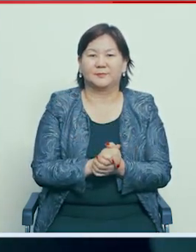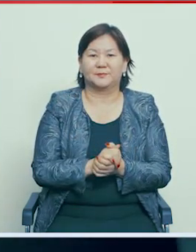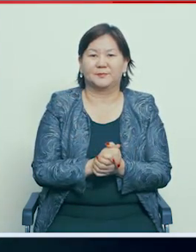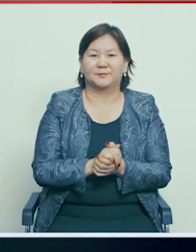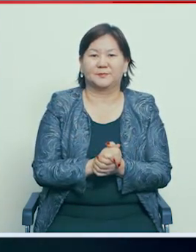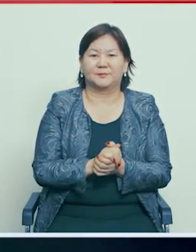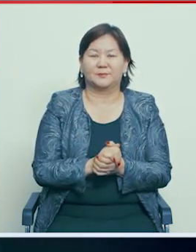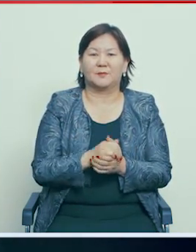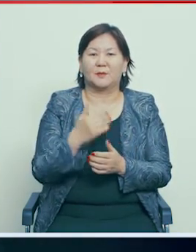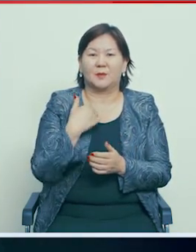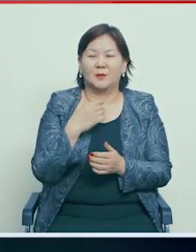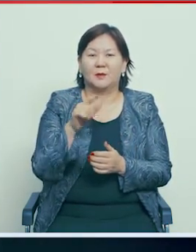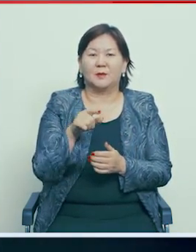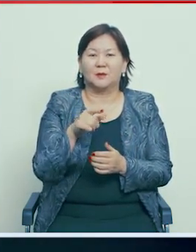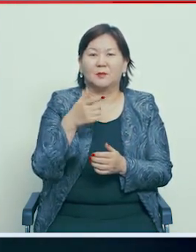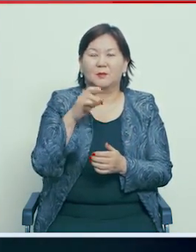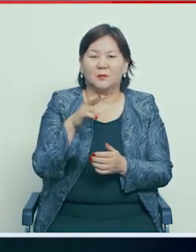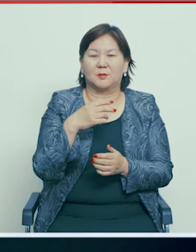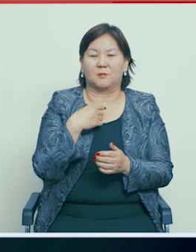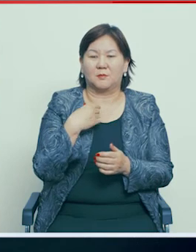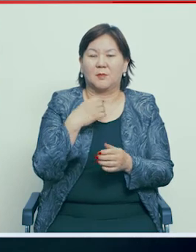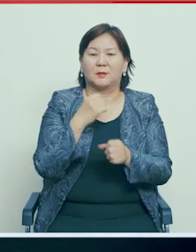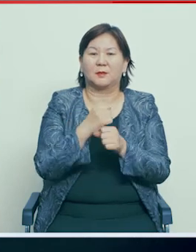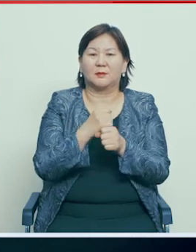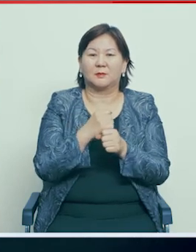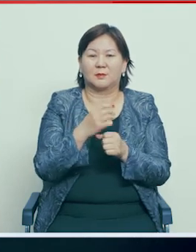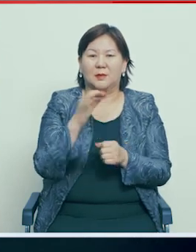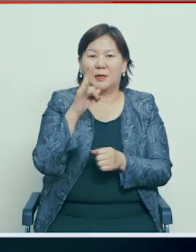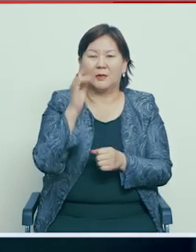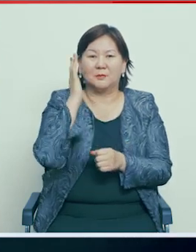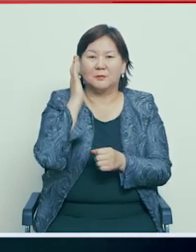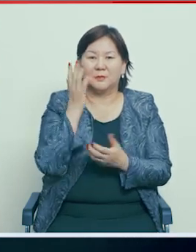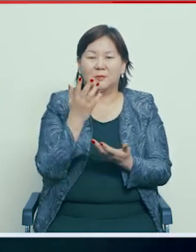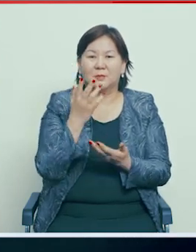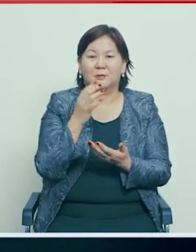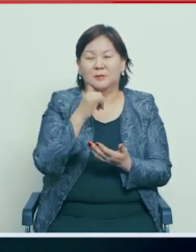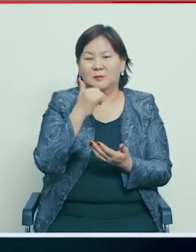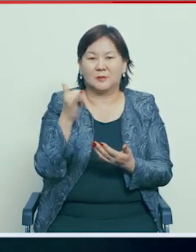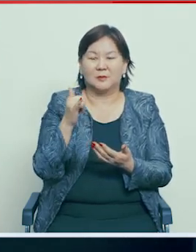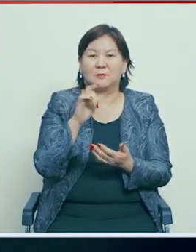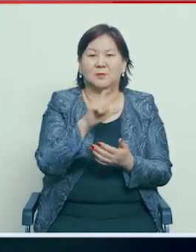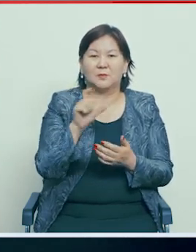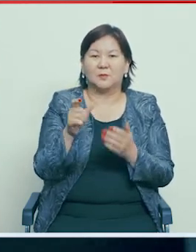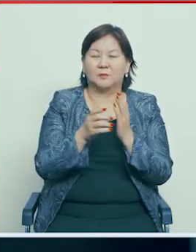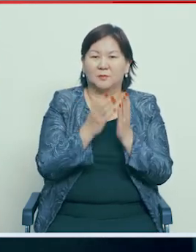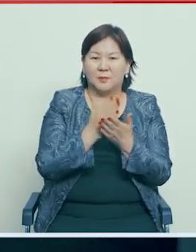чадна. Одоо жишээлх юм бол манай холбооны дэргэд нөгөө хараг өргөдөд 2005 оноос баримтлалын сургалт явуулж ирсэн.